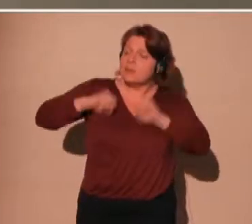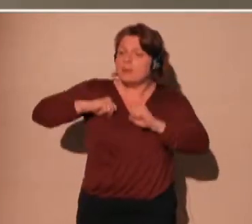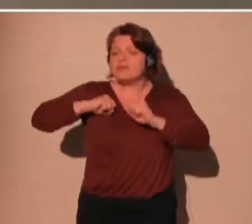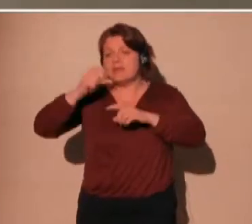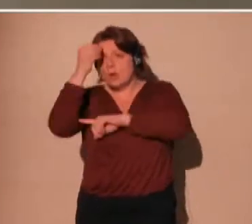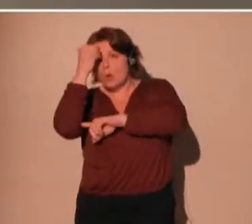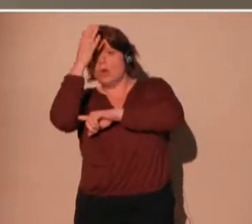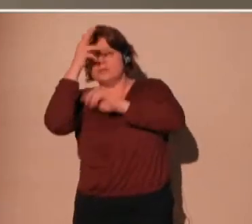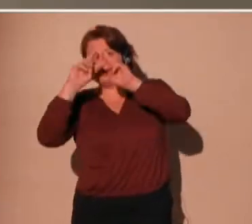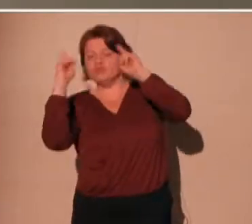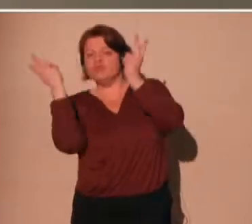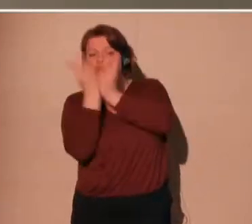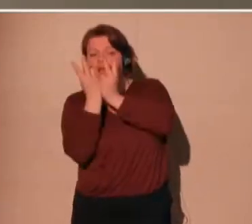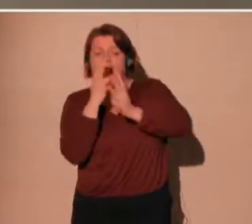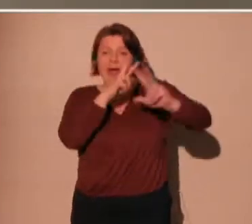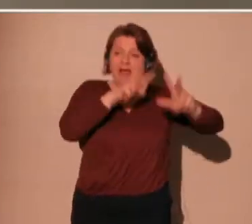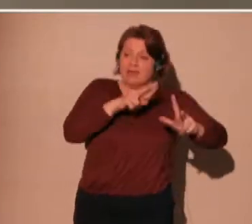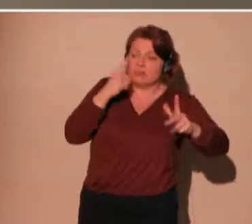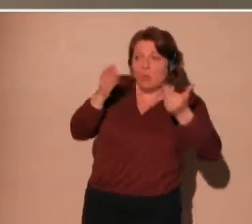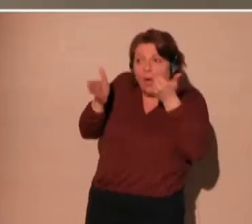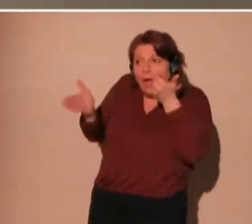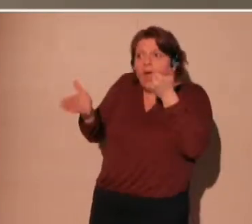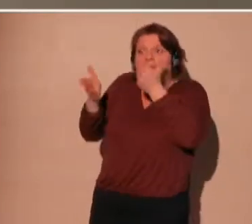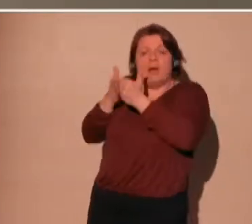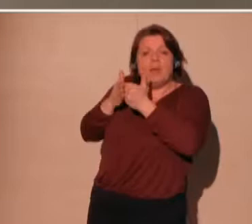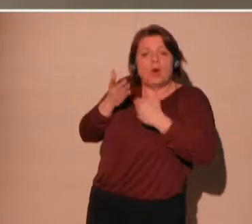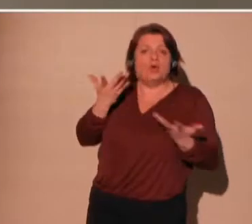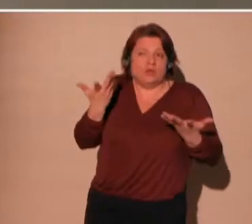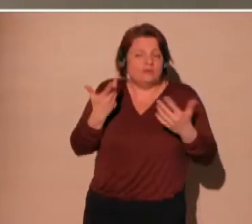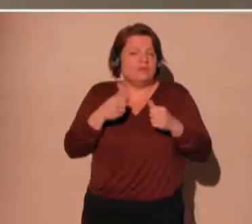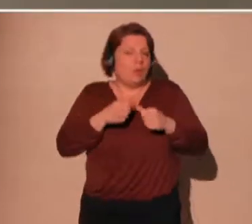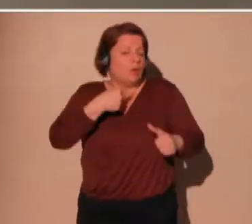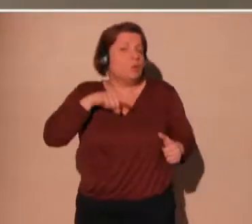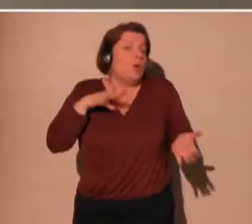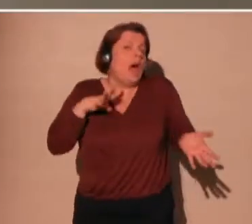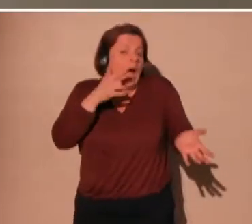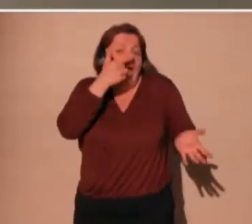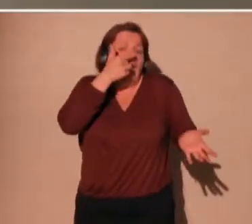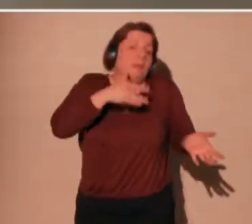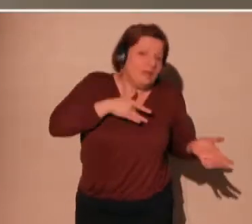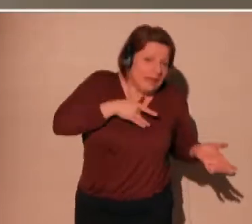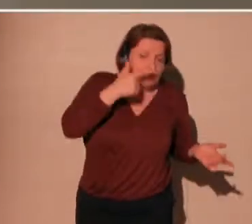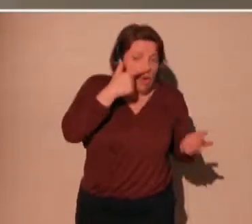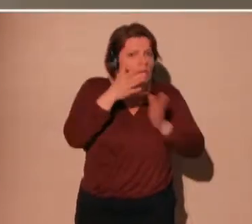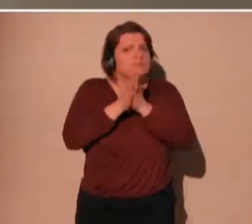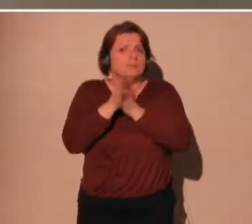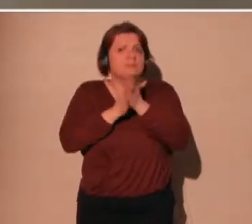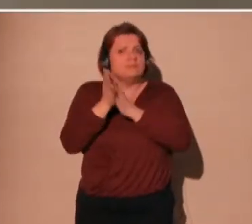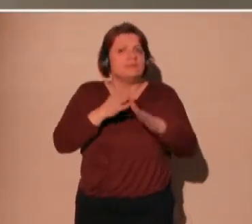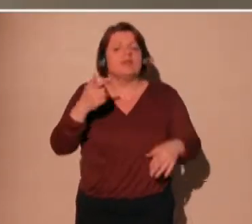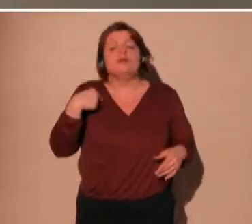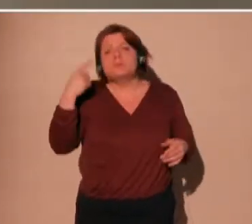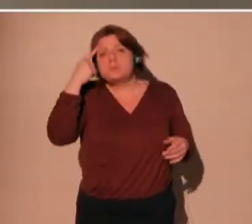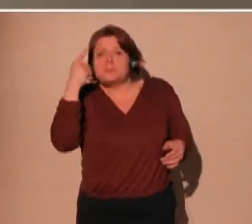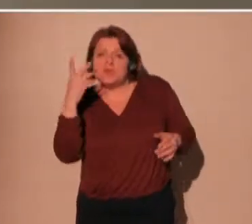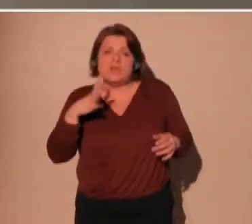générale, eh bien, nous sommes plusieurs à envisager une hypothèse tout à fait enthousiasmante, à savoir qu'il existerait peut-être quelques